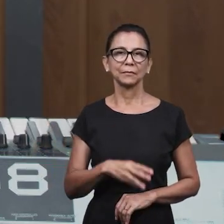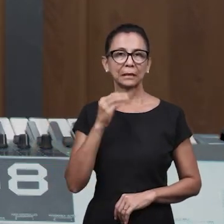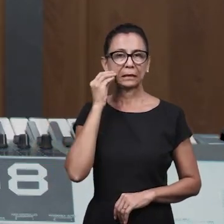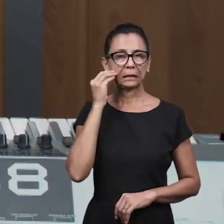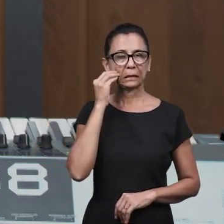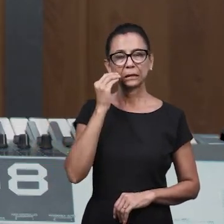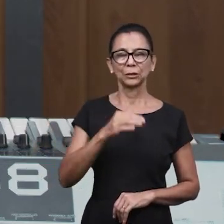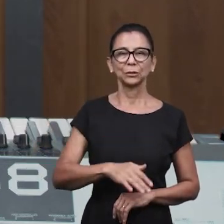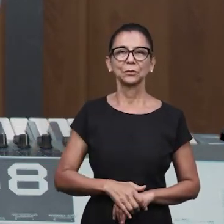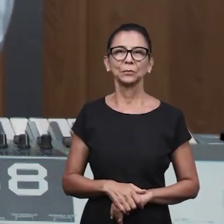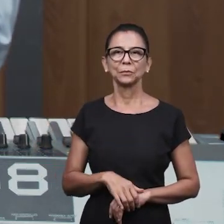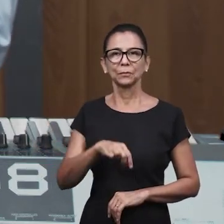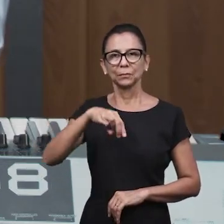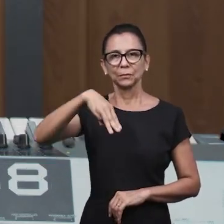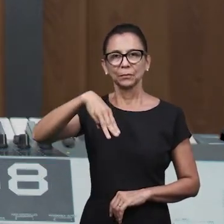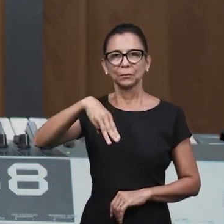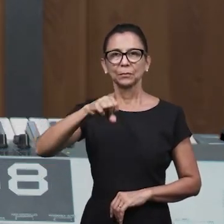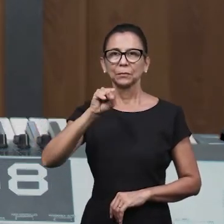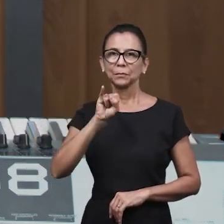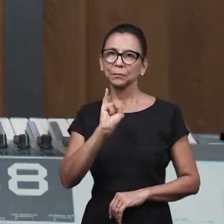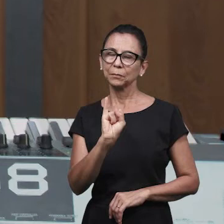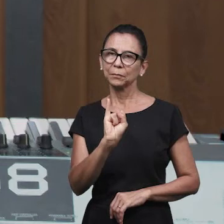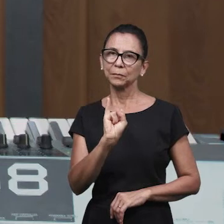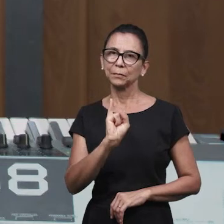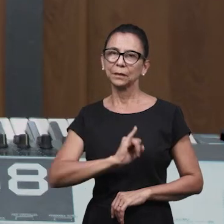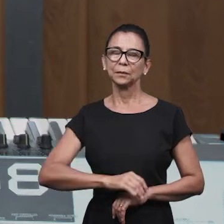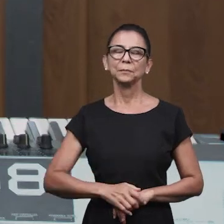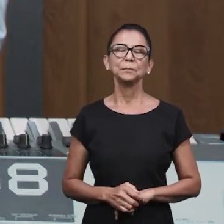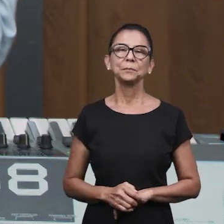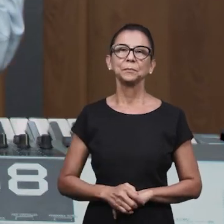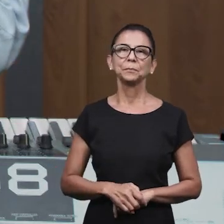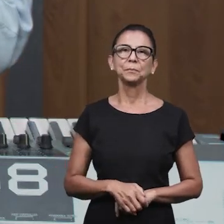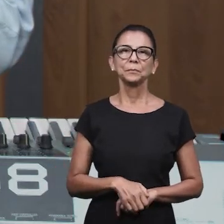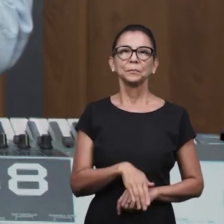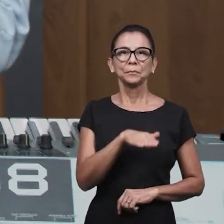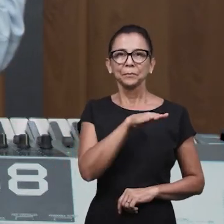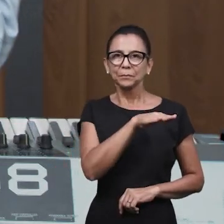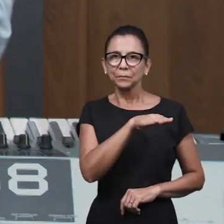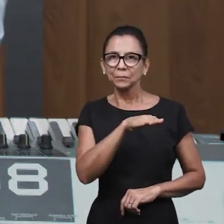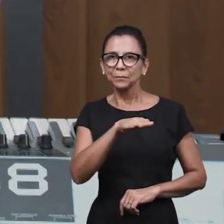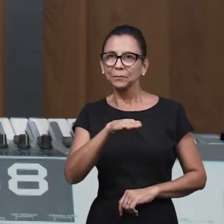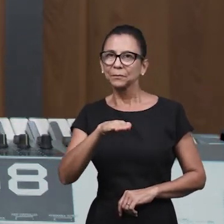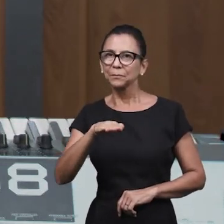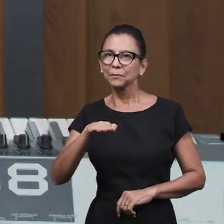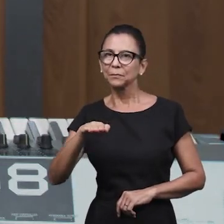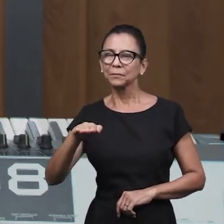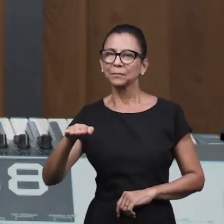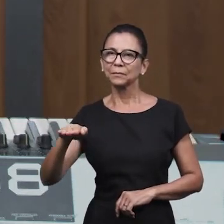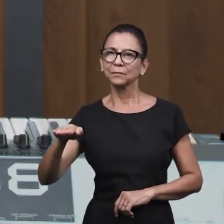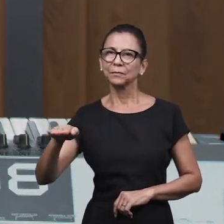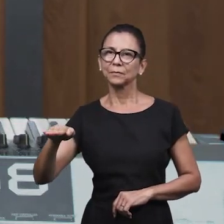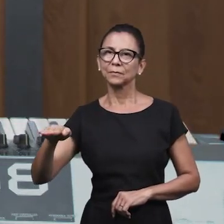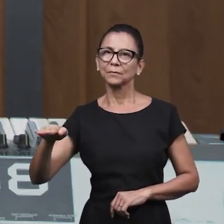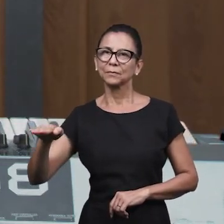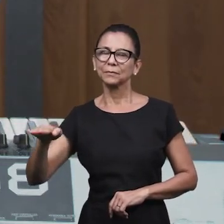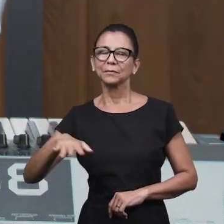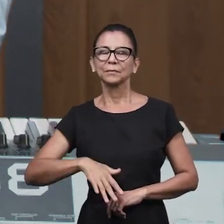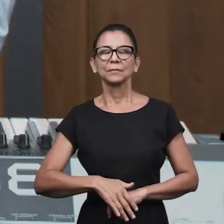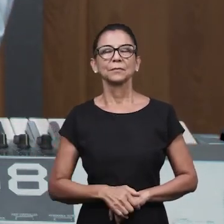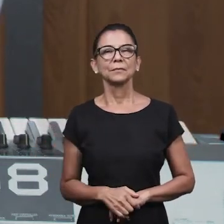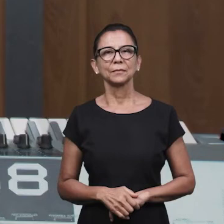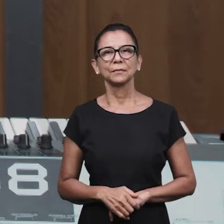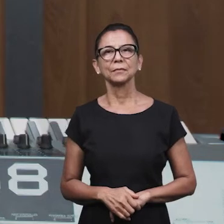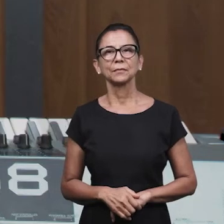Le maximum que vous arrivez à faire. Le mi. Donc, il faut boucher derrière la moitié.